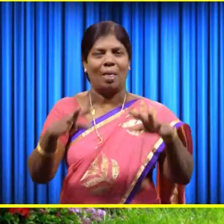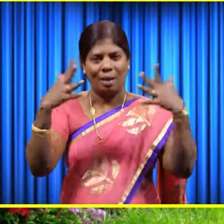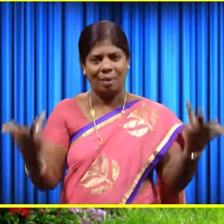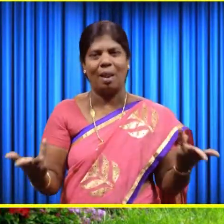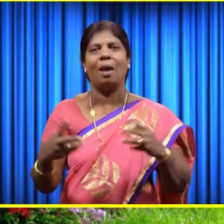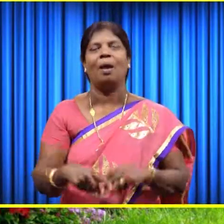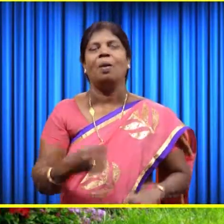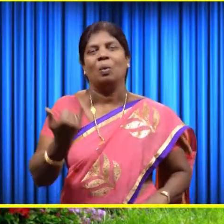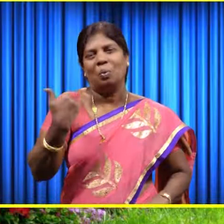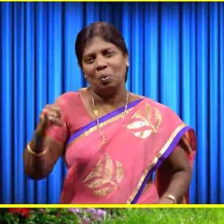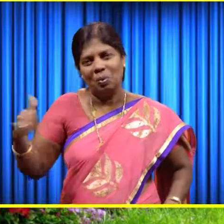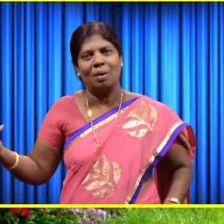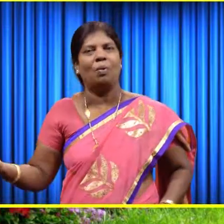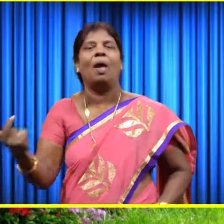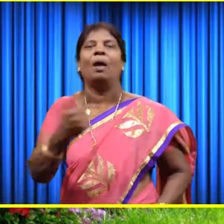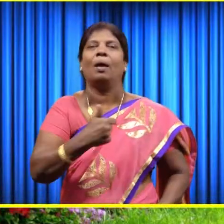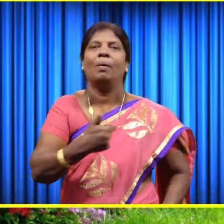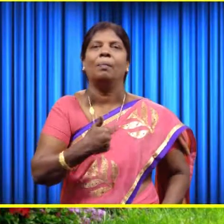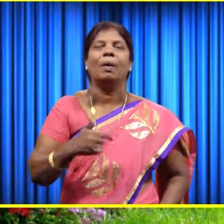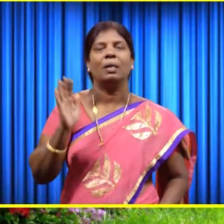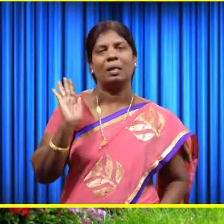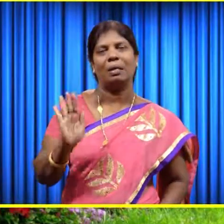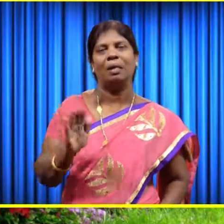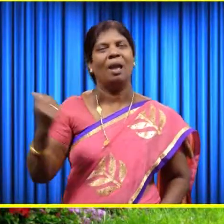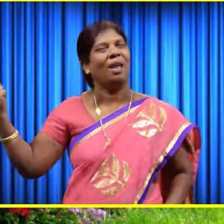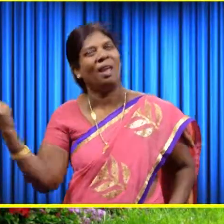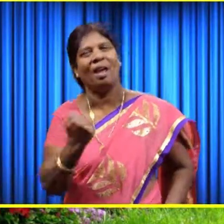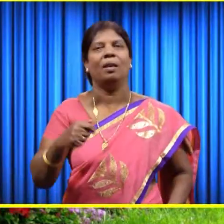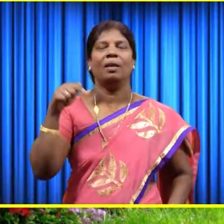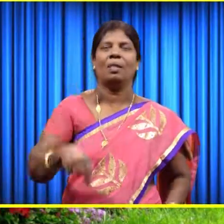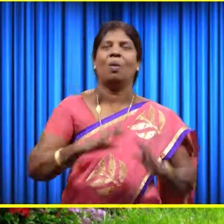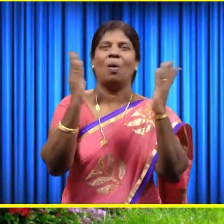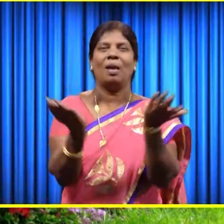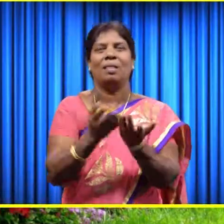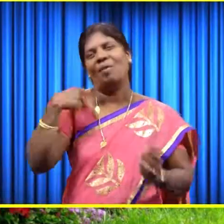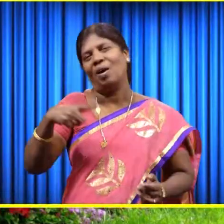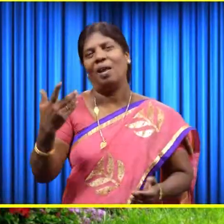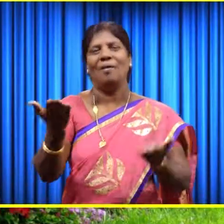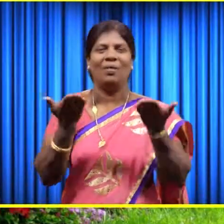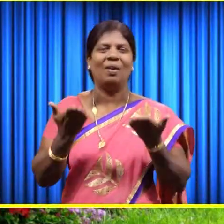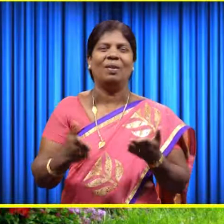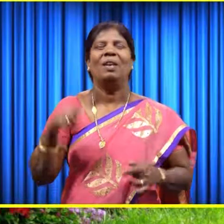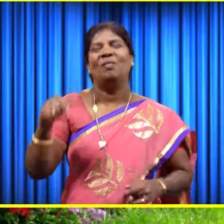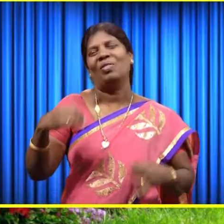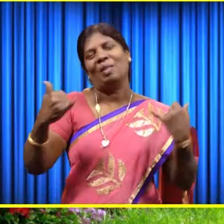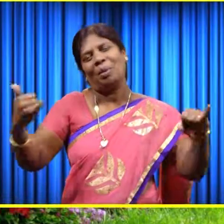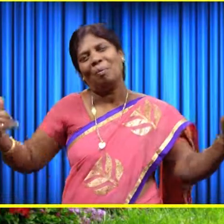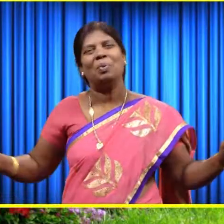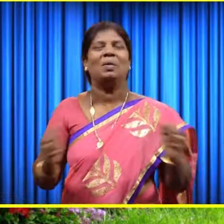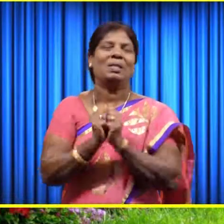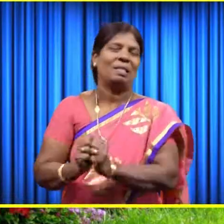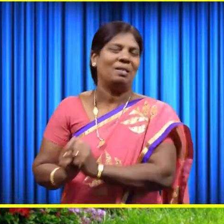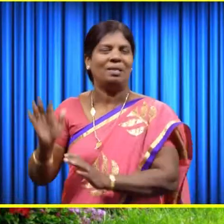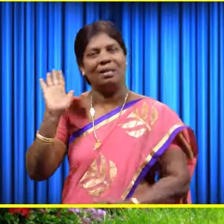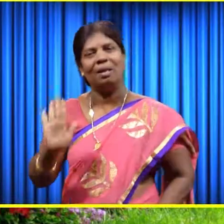இருக்கிறீர்களா? குற்றமுள்ள மனசாட்சியினாலே நான் ஏன் இந்த உலகத்தில் வாழ வேண்டும், இவ்வளவு அக்கிரமங்கள் நான்